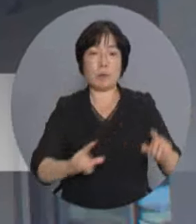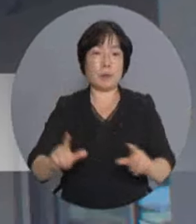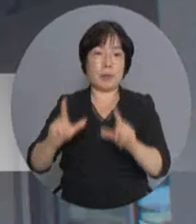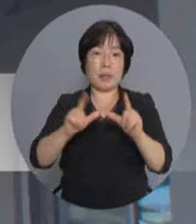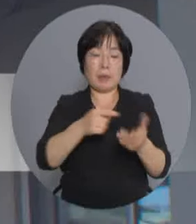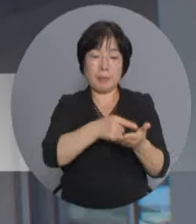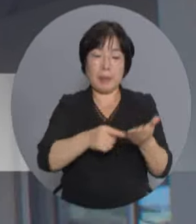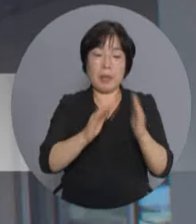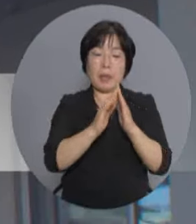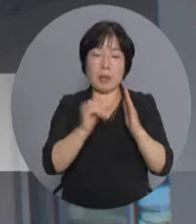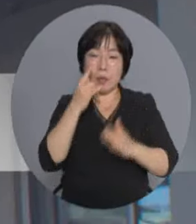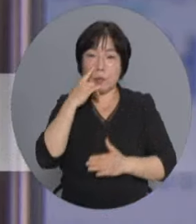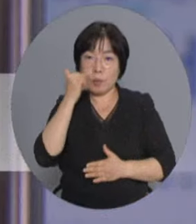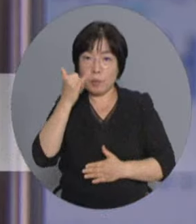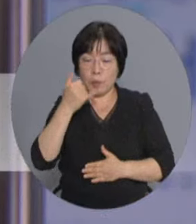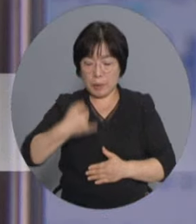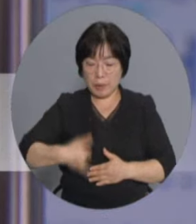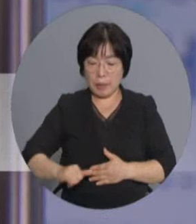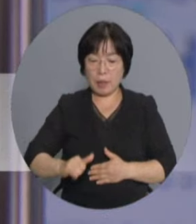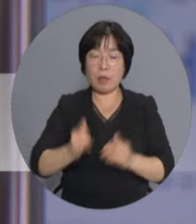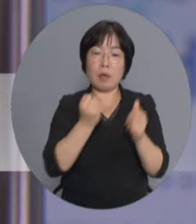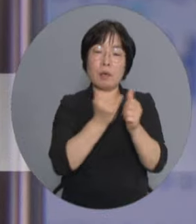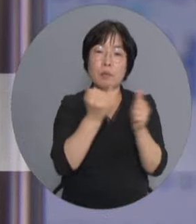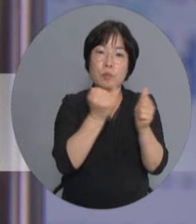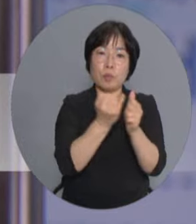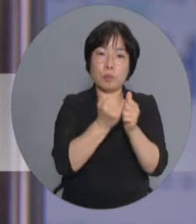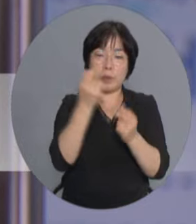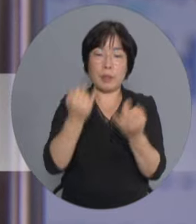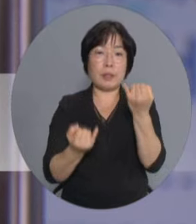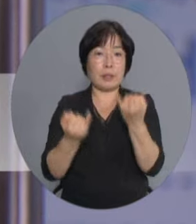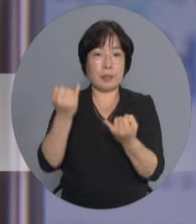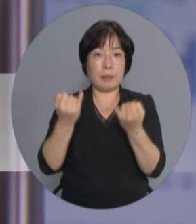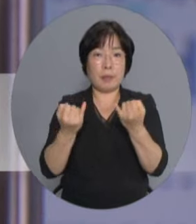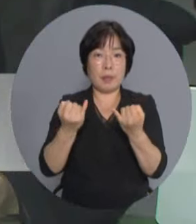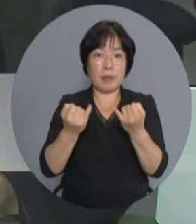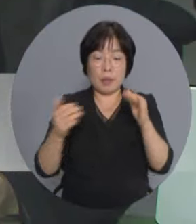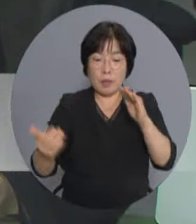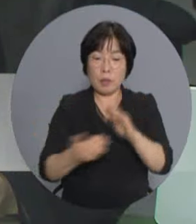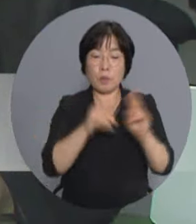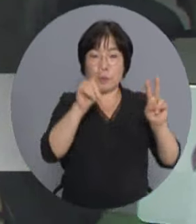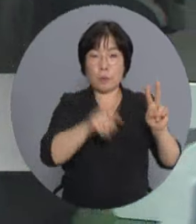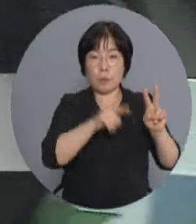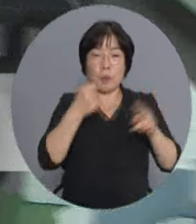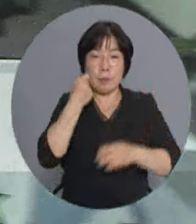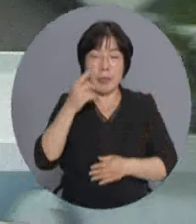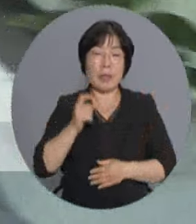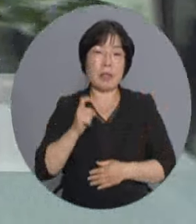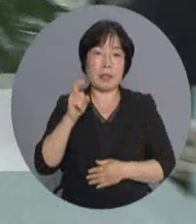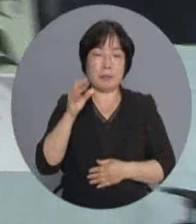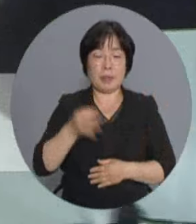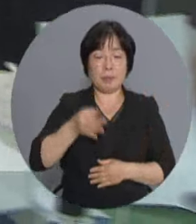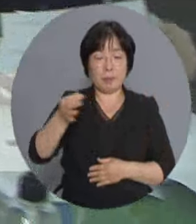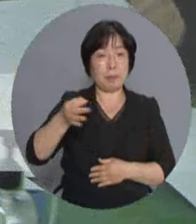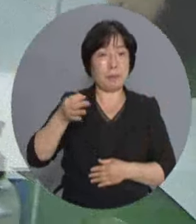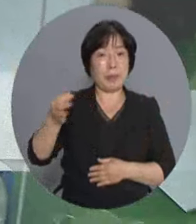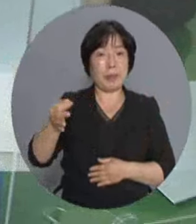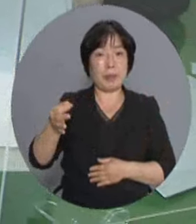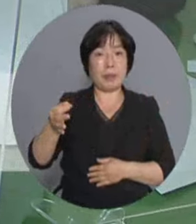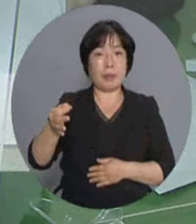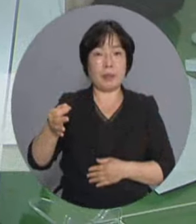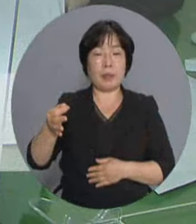중인 희생자의 부모와 자녀, 배우자, 형제, 자매 등이고 최대 2명에게 매월 10만 원씩